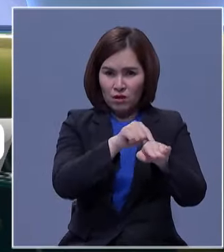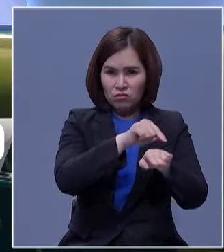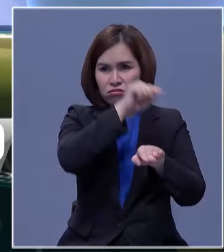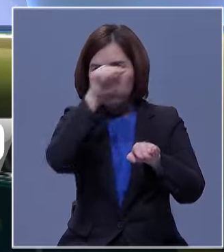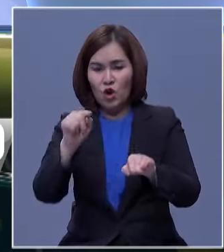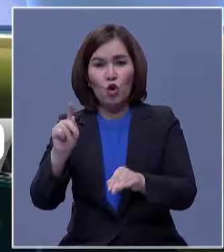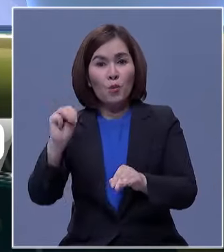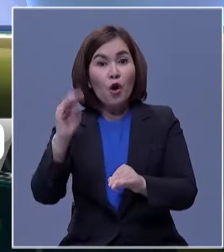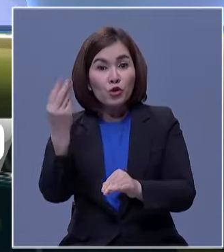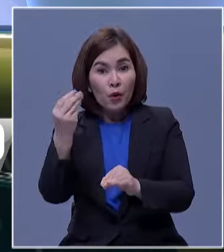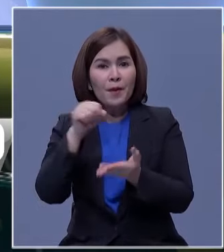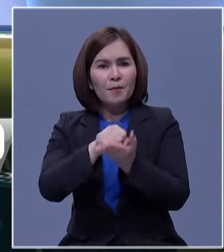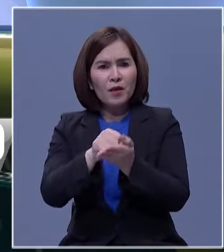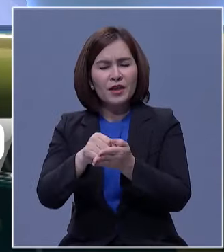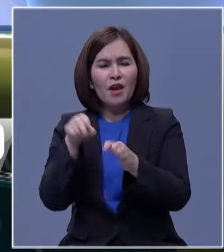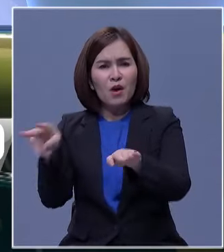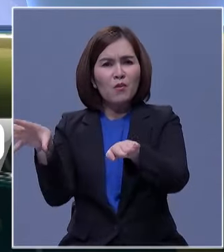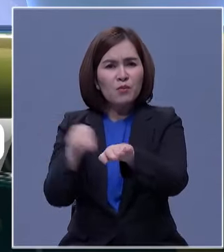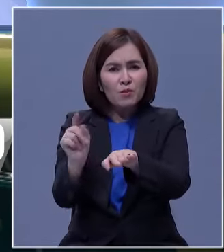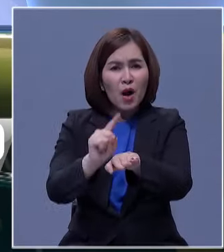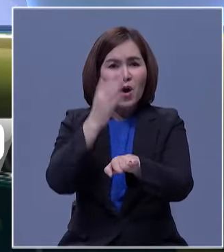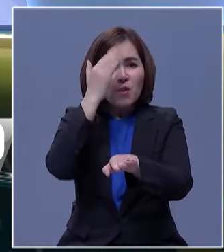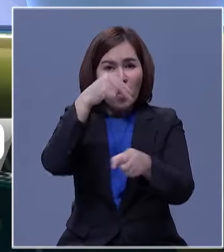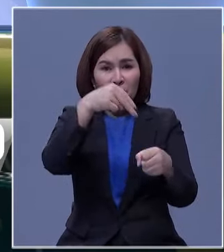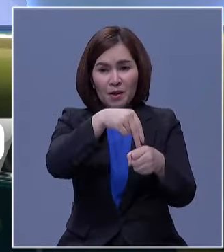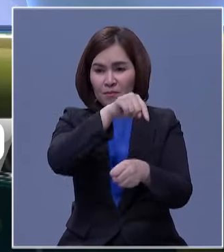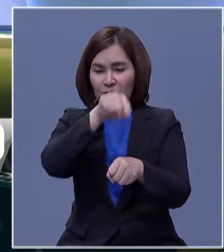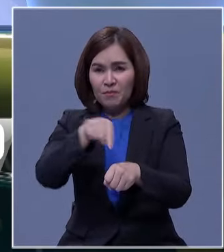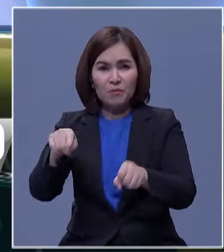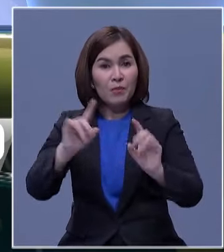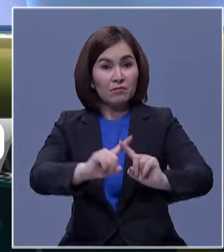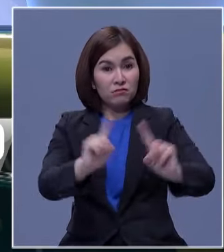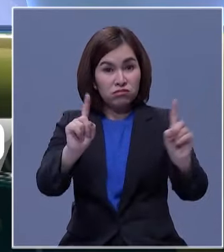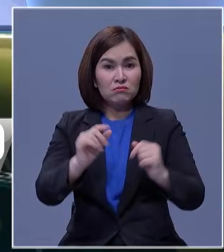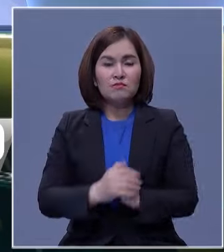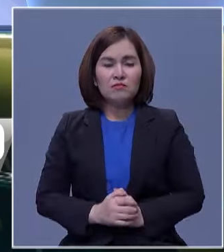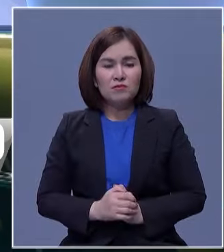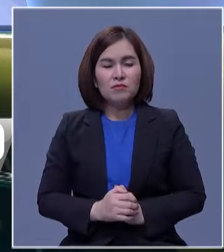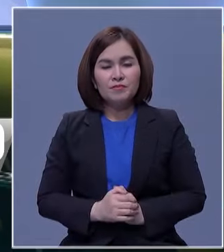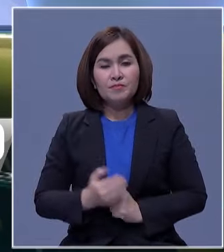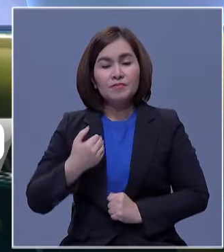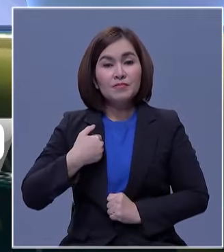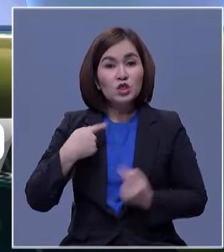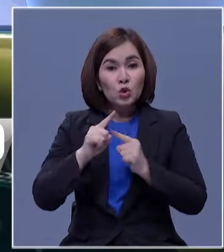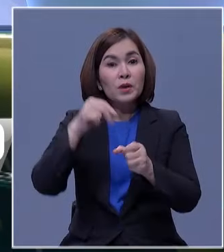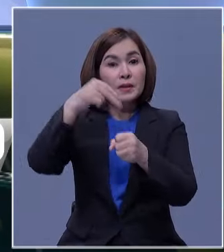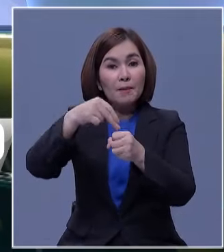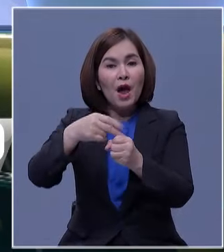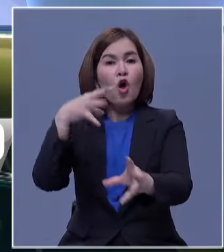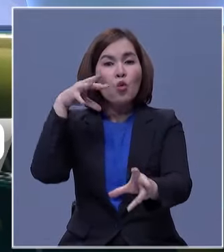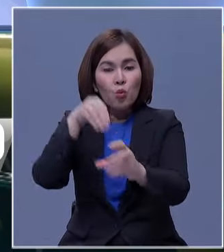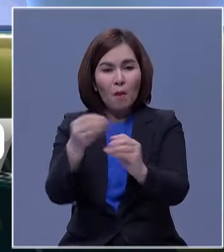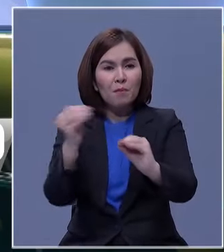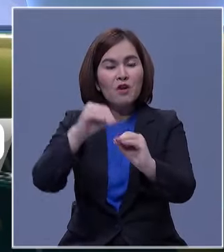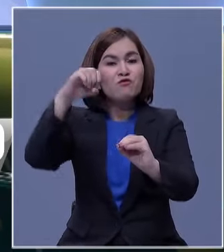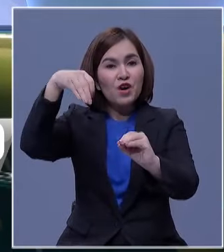กี่กิโลแล้วจะไปชาร์จที่จุดไหนมันไม่เหมือนปั๊มน้ำมันเนาะมันไม่ได้มีเยอะแยะมากมายไงอย่างอย่าบางปั๊มเนี่ยก็มีให้บริการหรือบาง